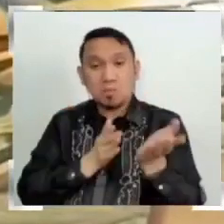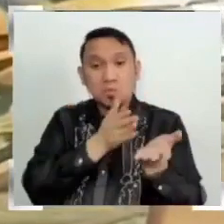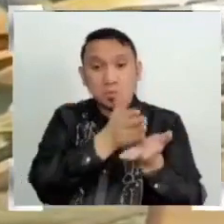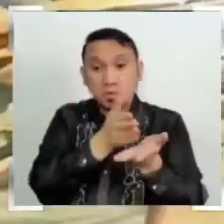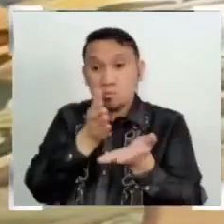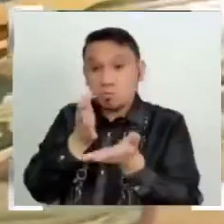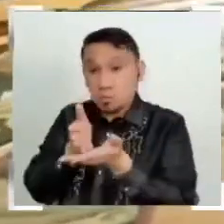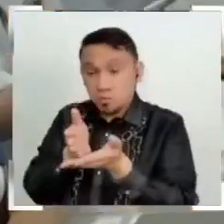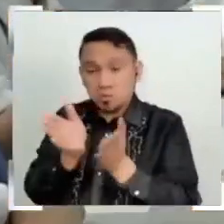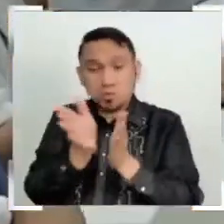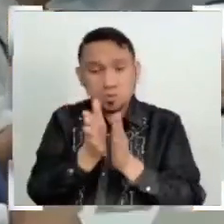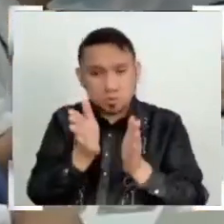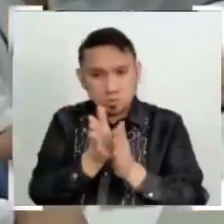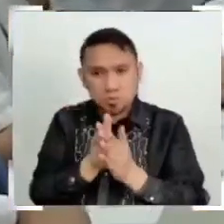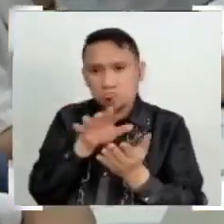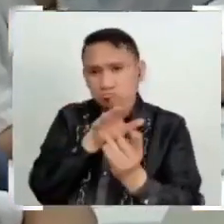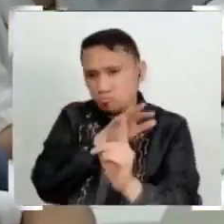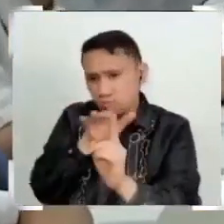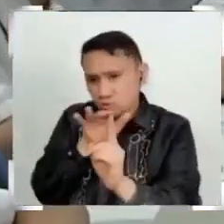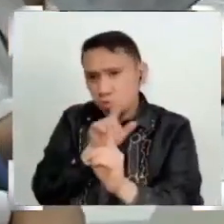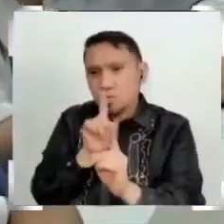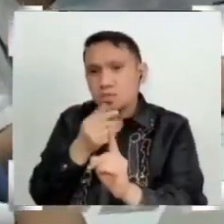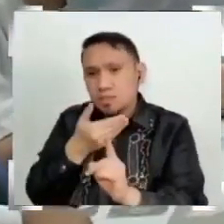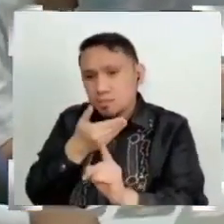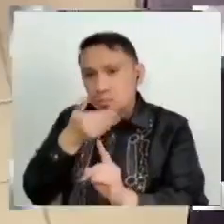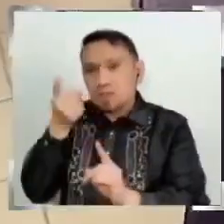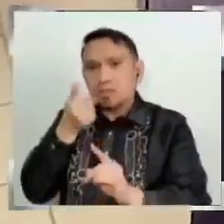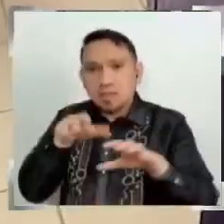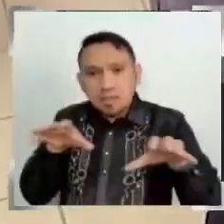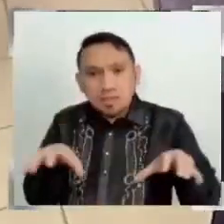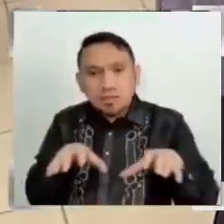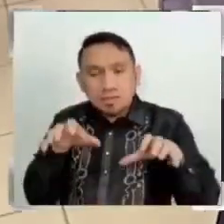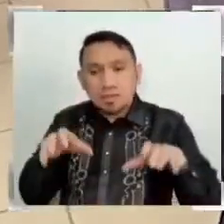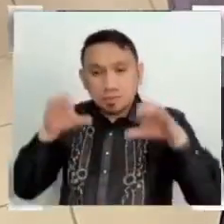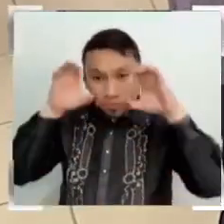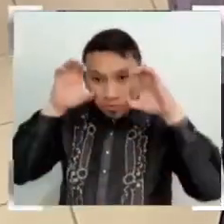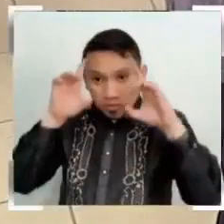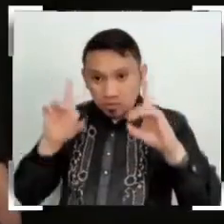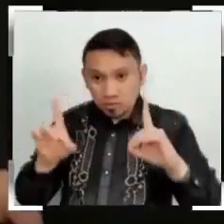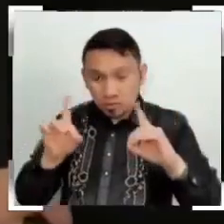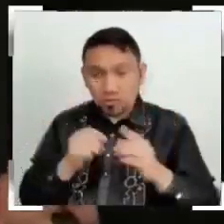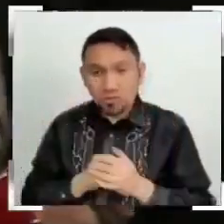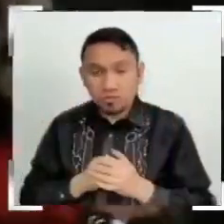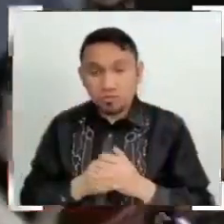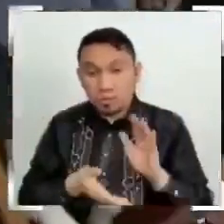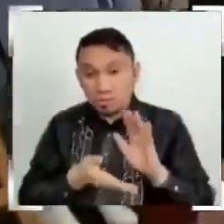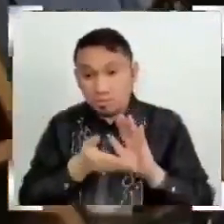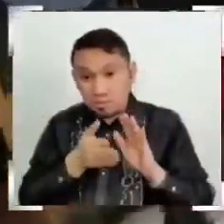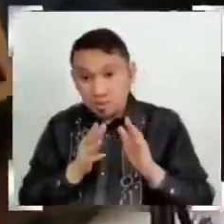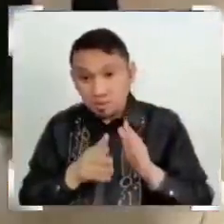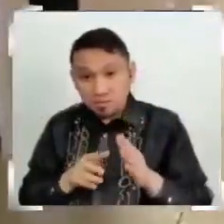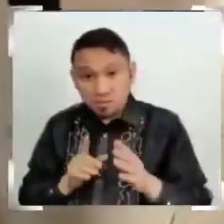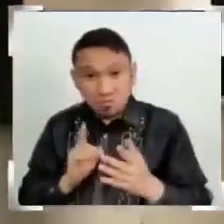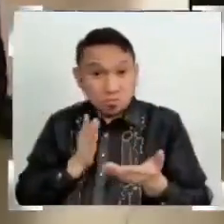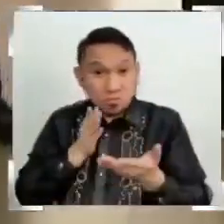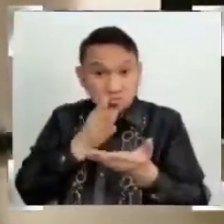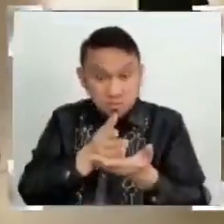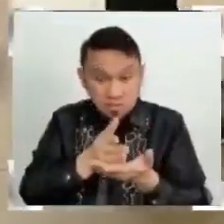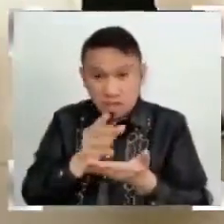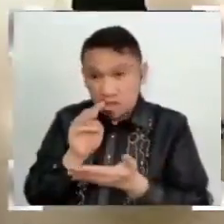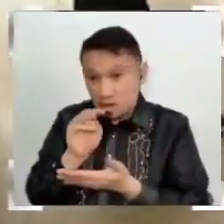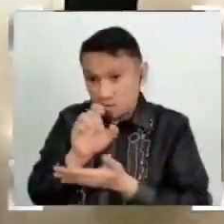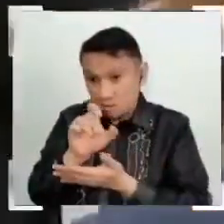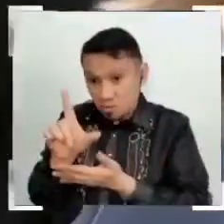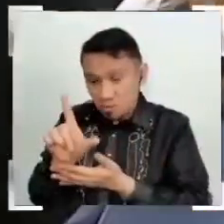ng best practices sa edukasyon. Dumaan din siya sa isang mall kung saan maraming Pinoy ang